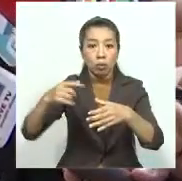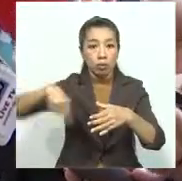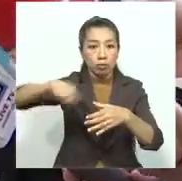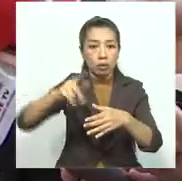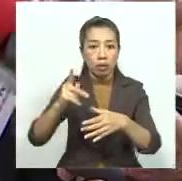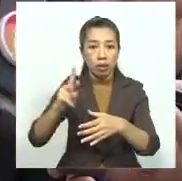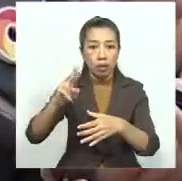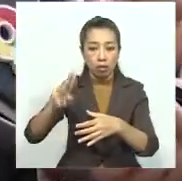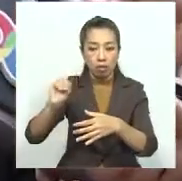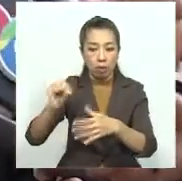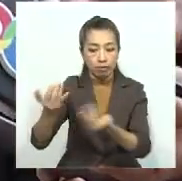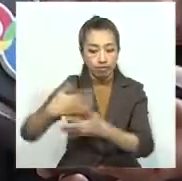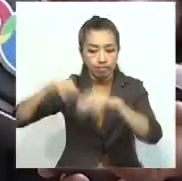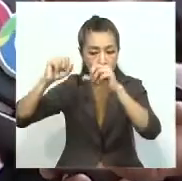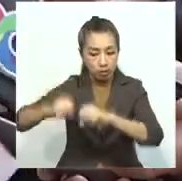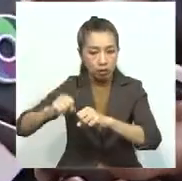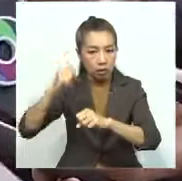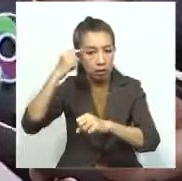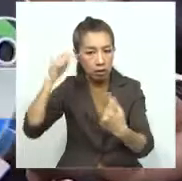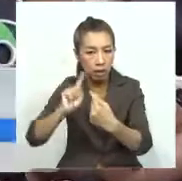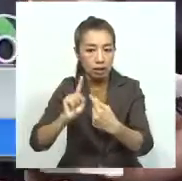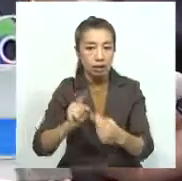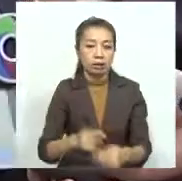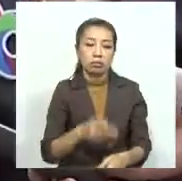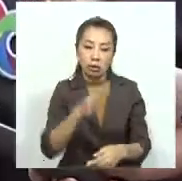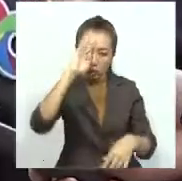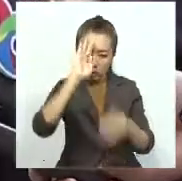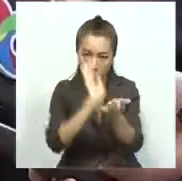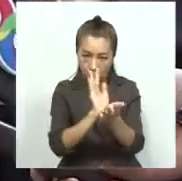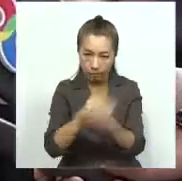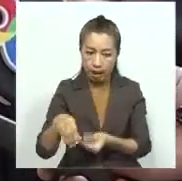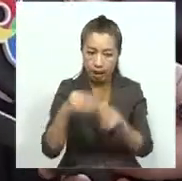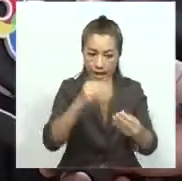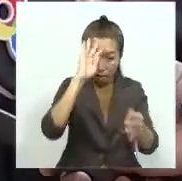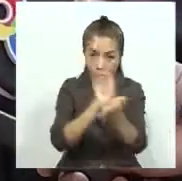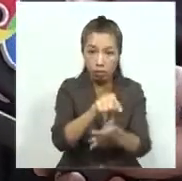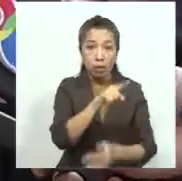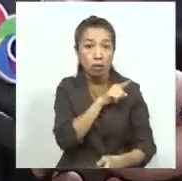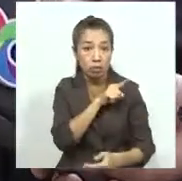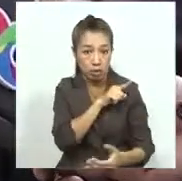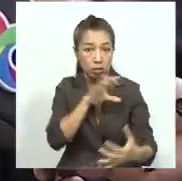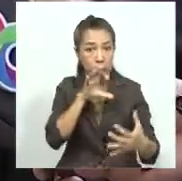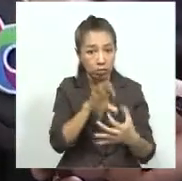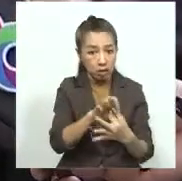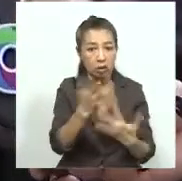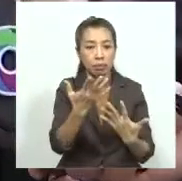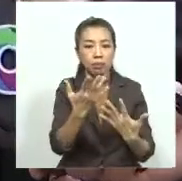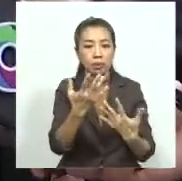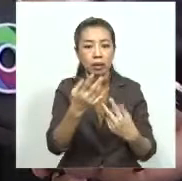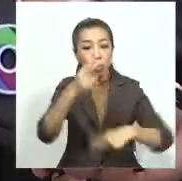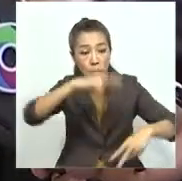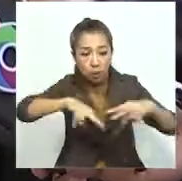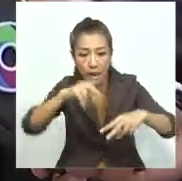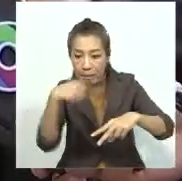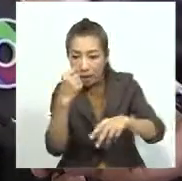เนี่ยได้มีความเห็นว่าทางเจ้าหน้าที่ตำรวจนะครับซึ่งเป็นผู้ดำเนินการเมื่อมีการ